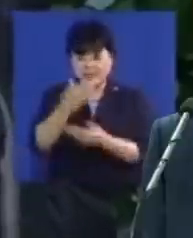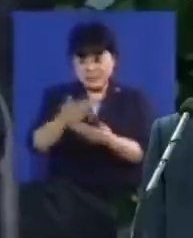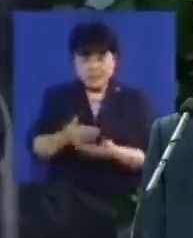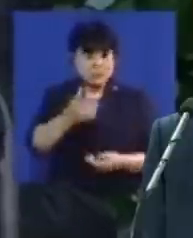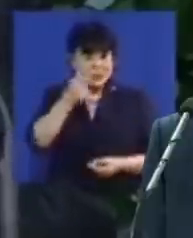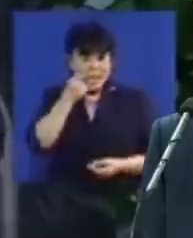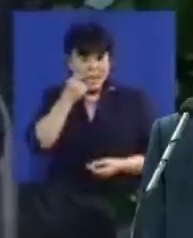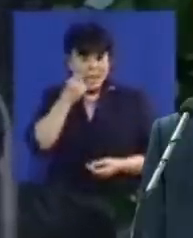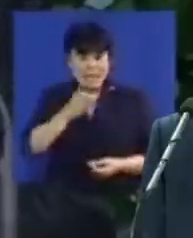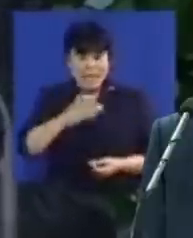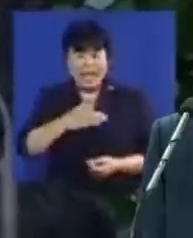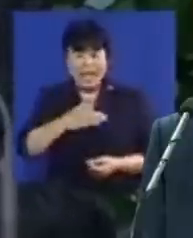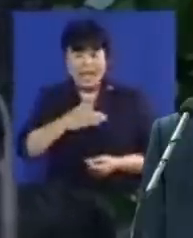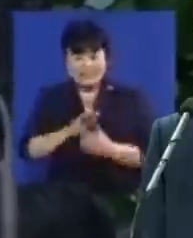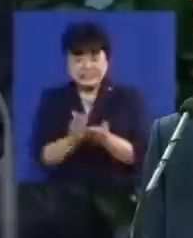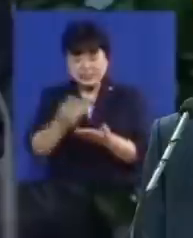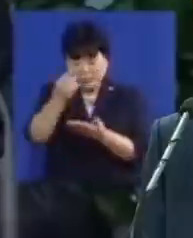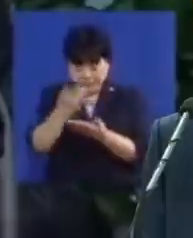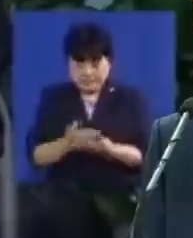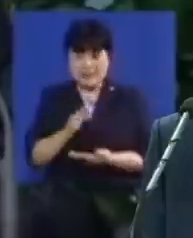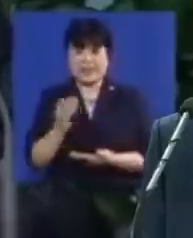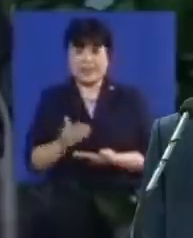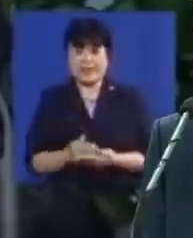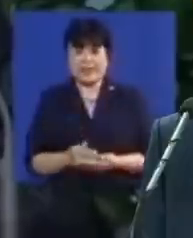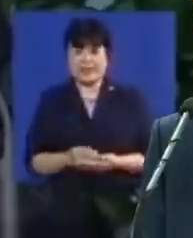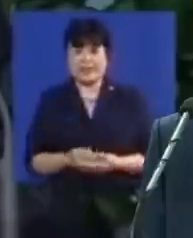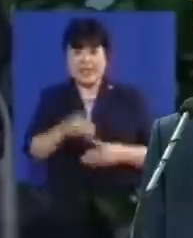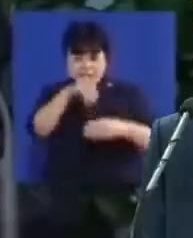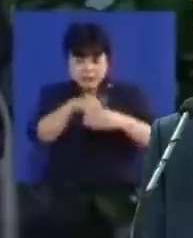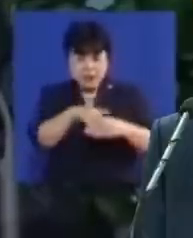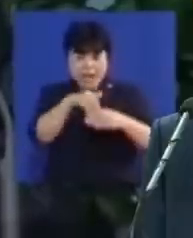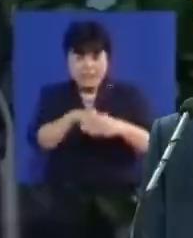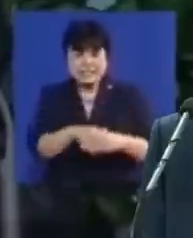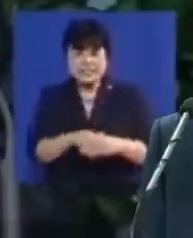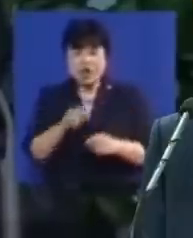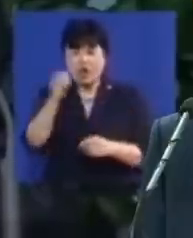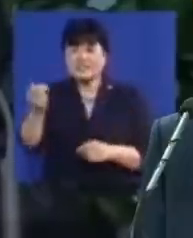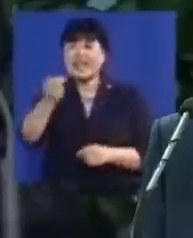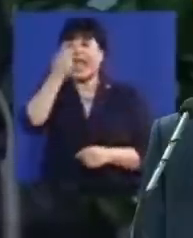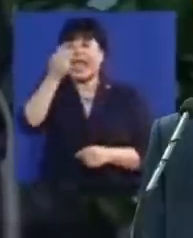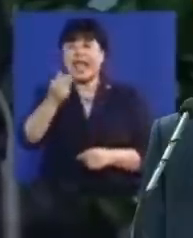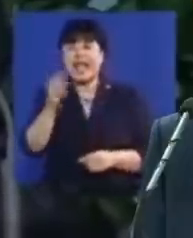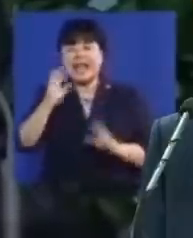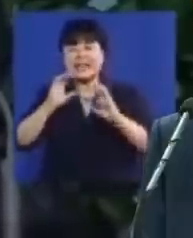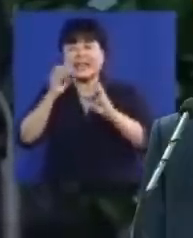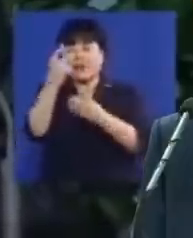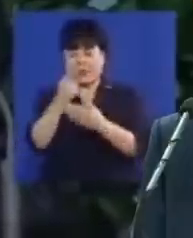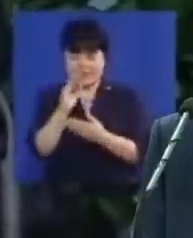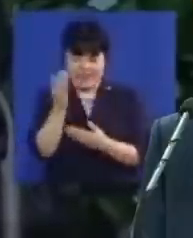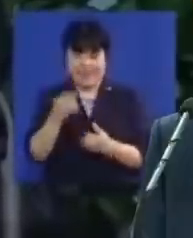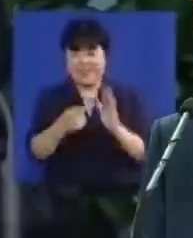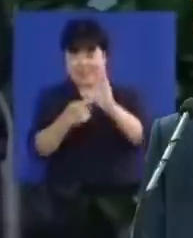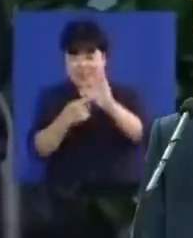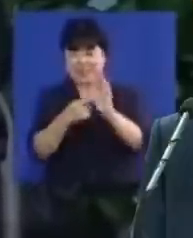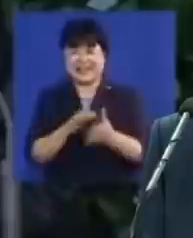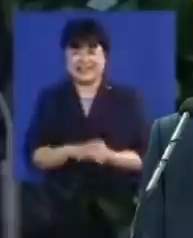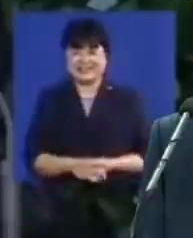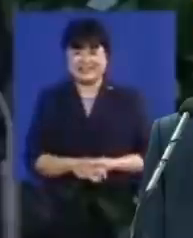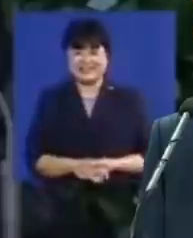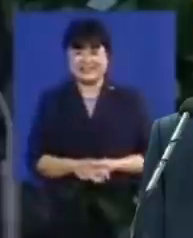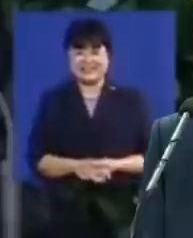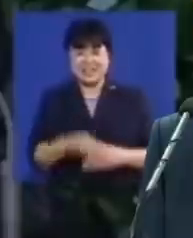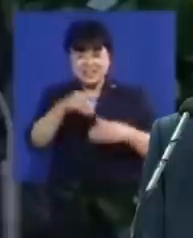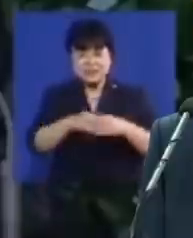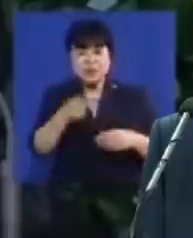수도 없어요. 내 것으로 받아들여야 내 인생에 심어야 여기에 영생 천국이 나타난단 말이에요.